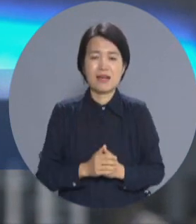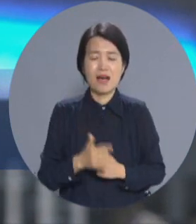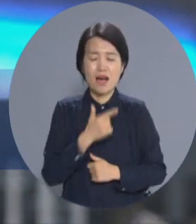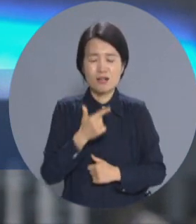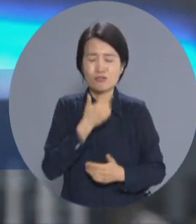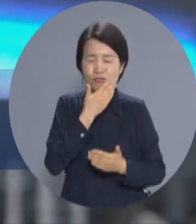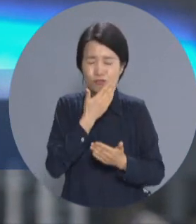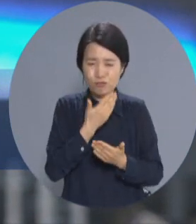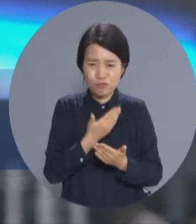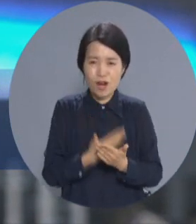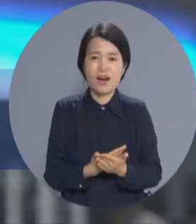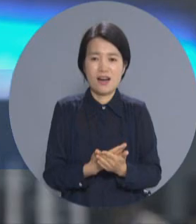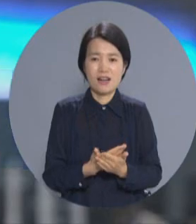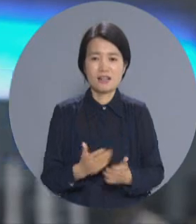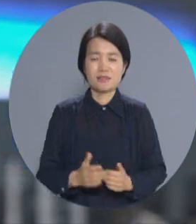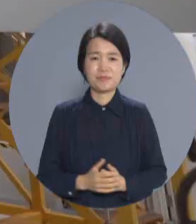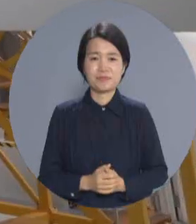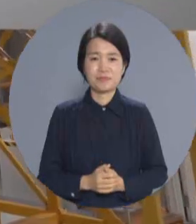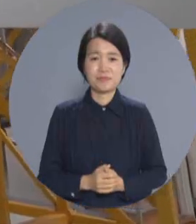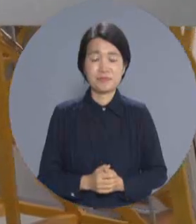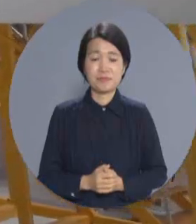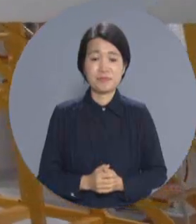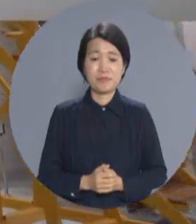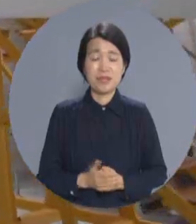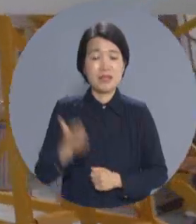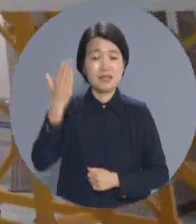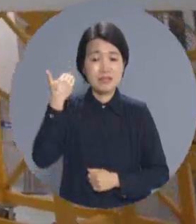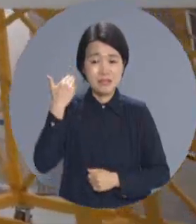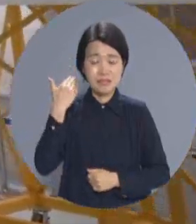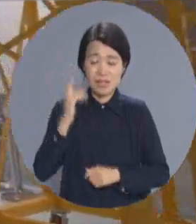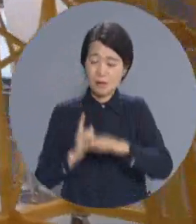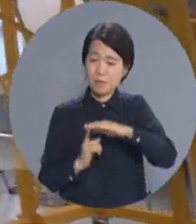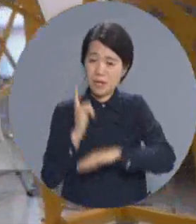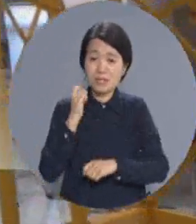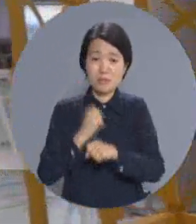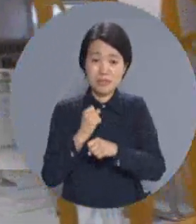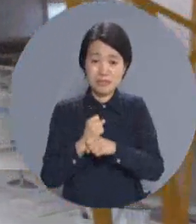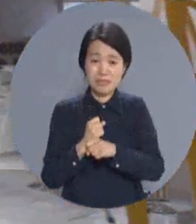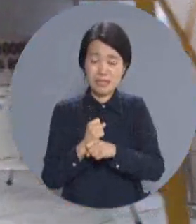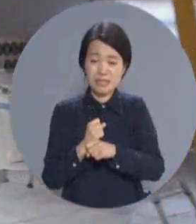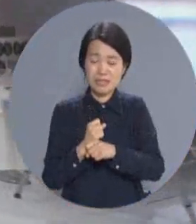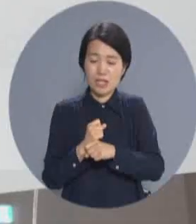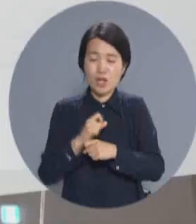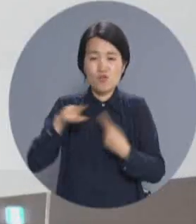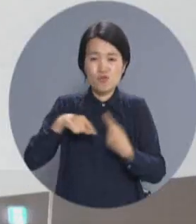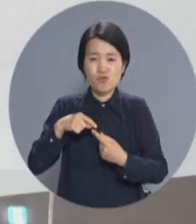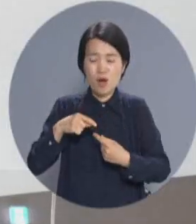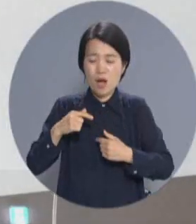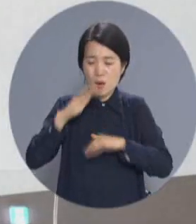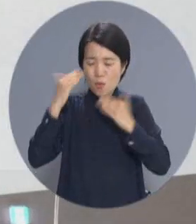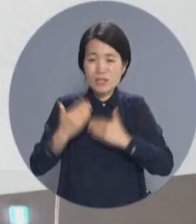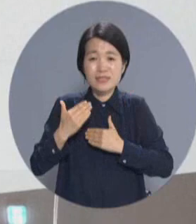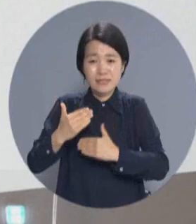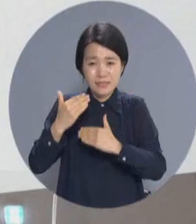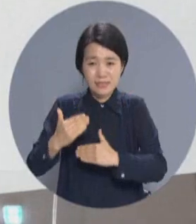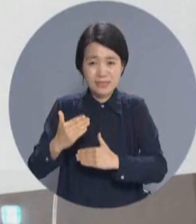생각합니다. 굉장히 중요한 계기고. 이전까지는 발사체 제작에서 발사 운용까지의 모든